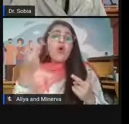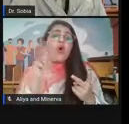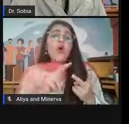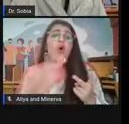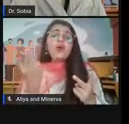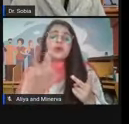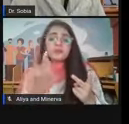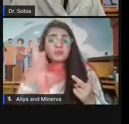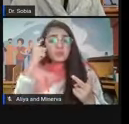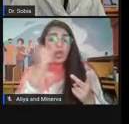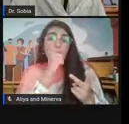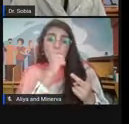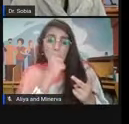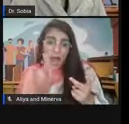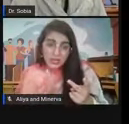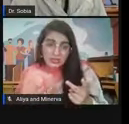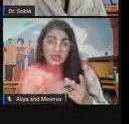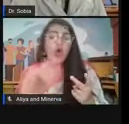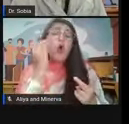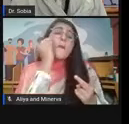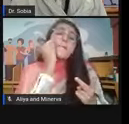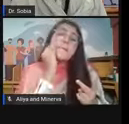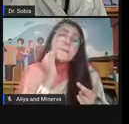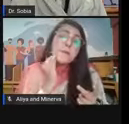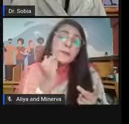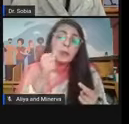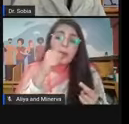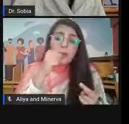transparent water, और it can be a yellow water.